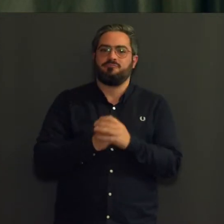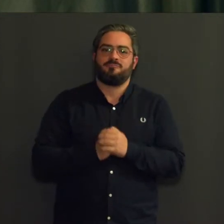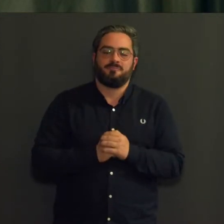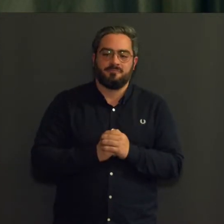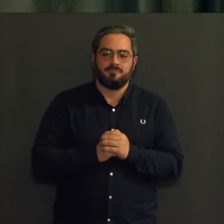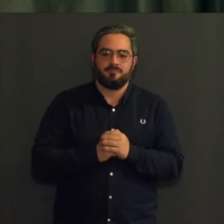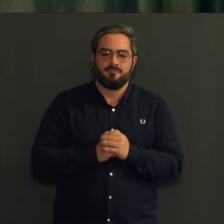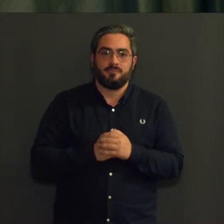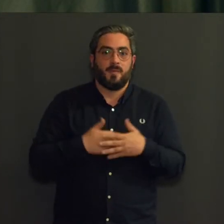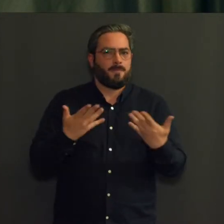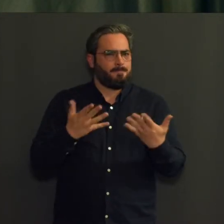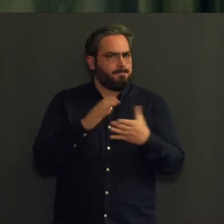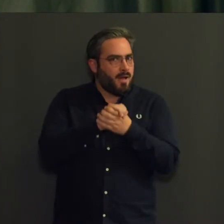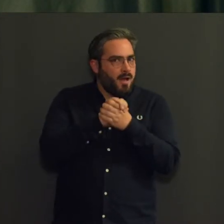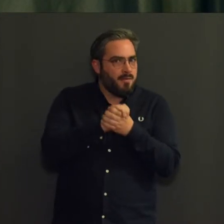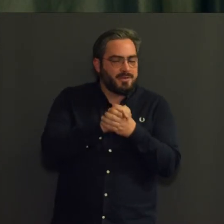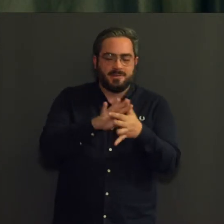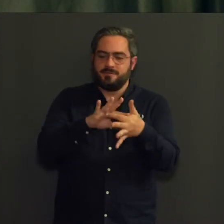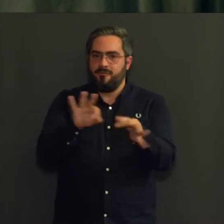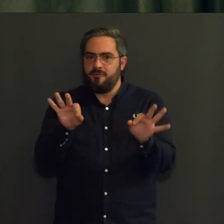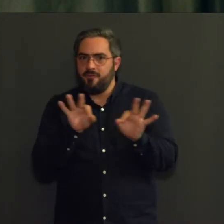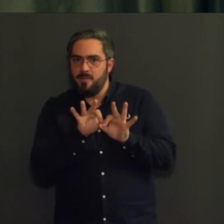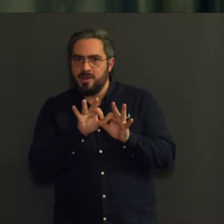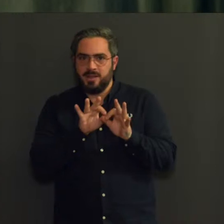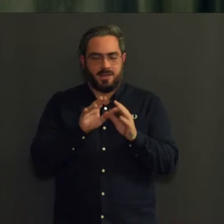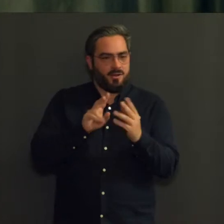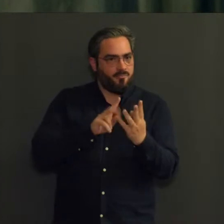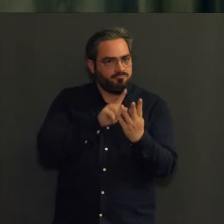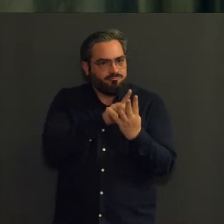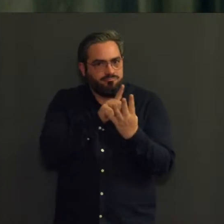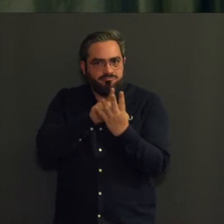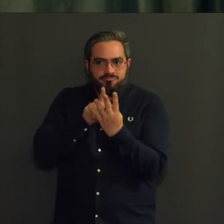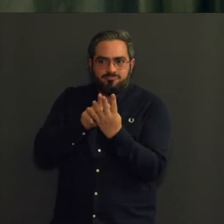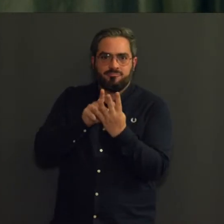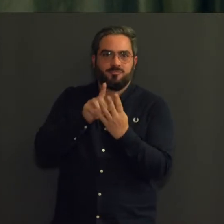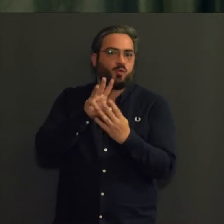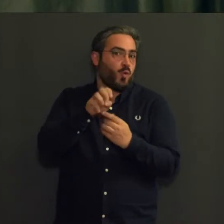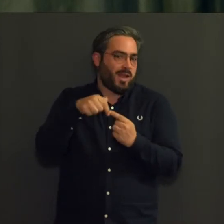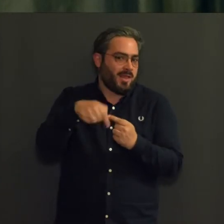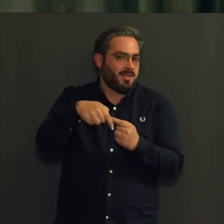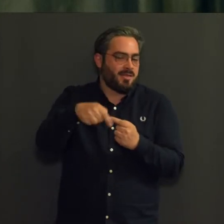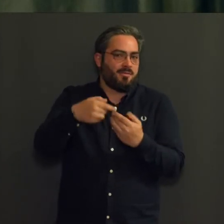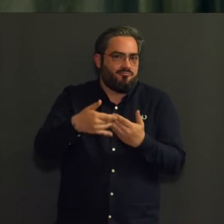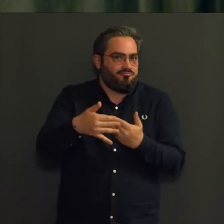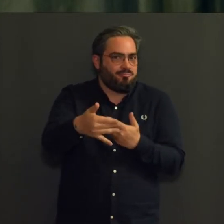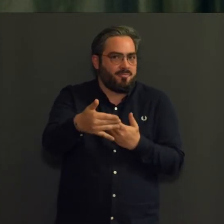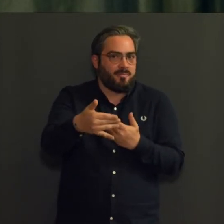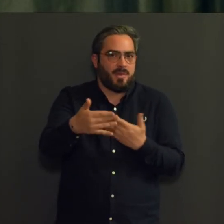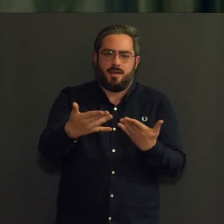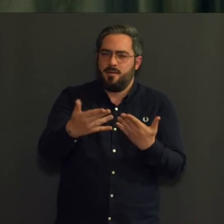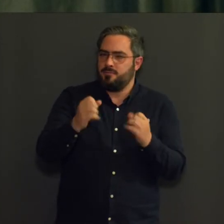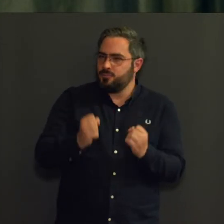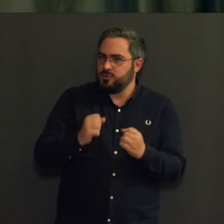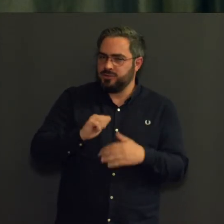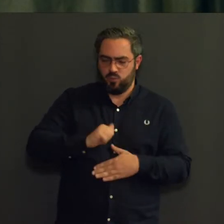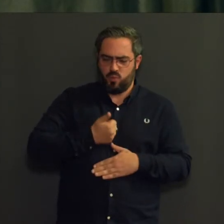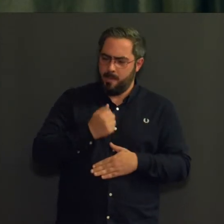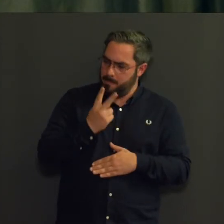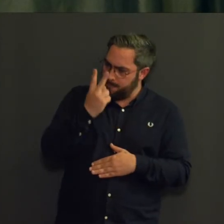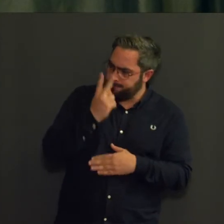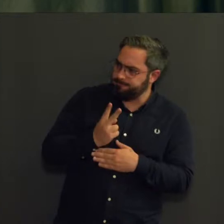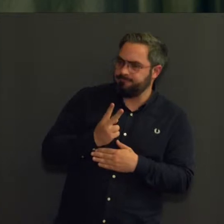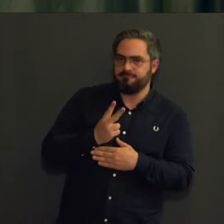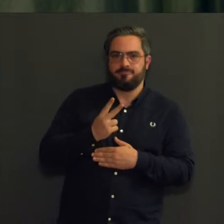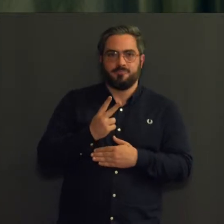Si vous rencontrez des amis, de la famille, ce week-end, et évidemment dans les jours à venir, un autotest peut constituer une